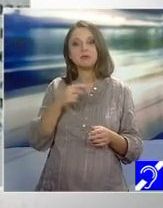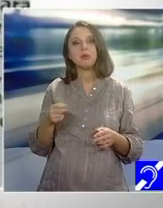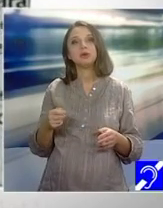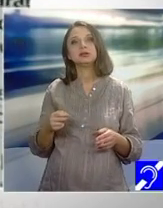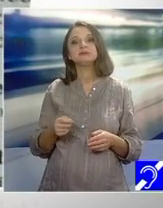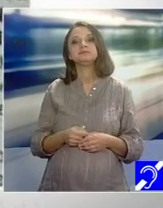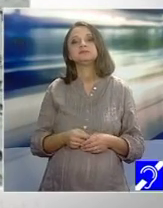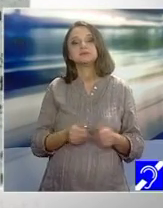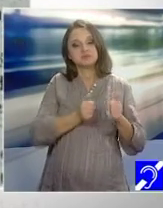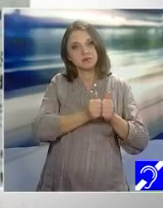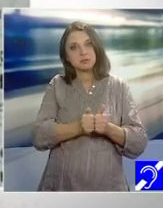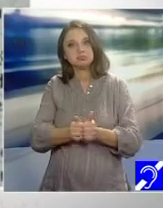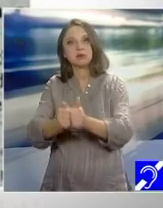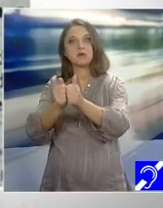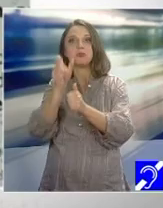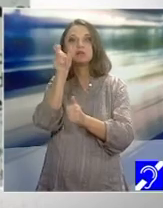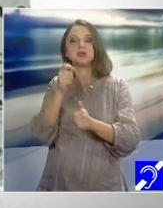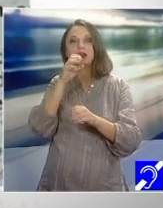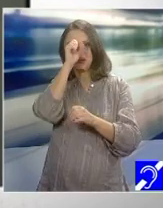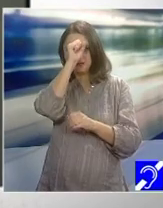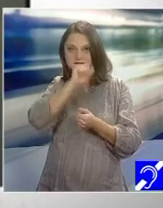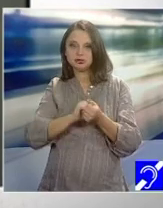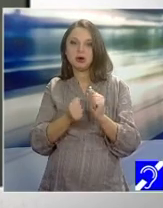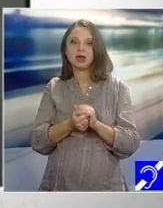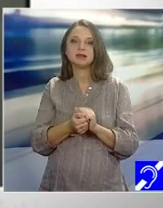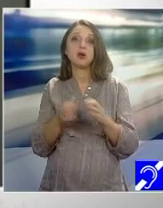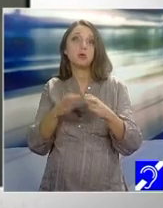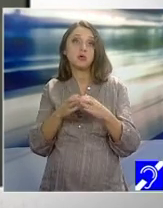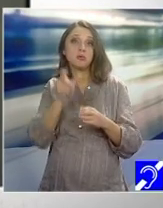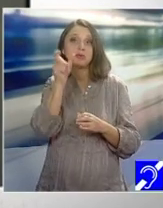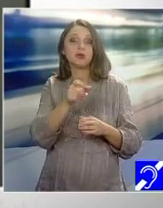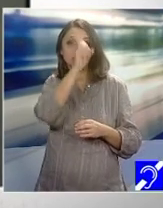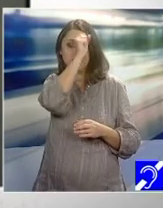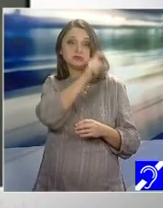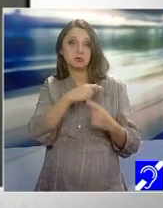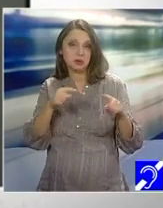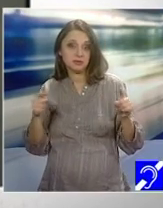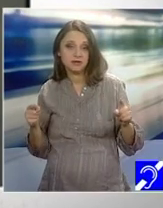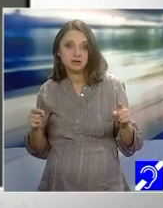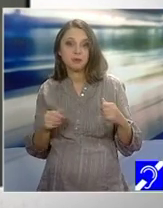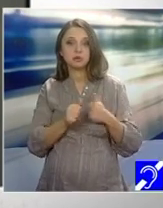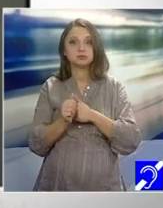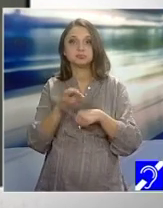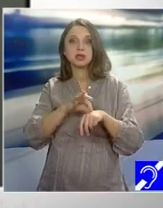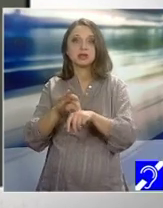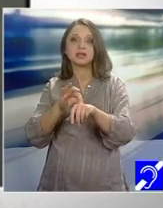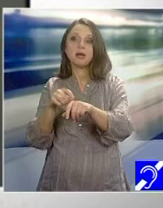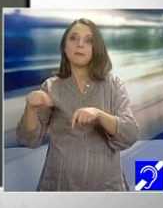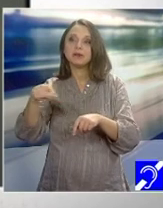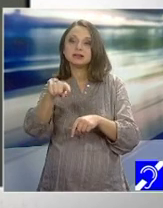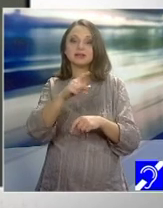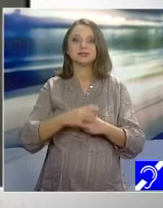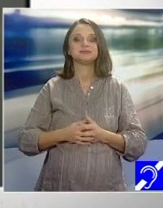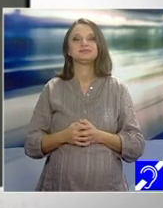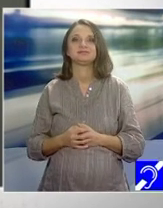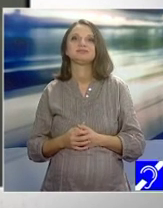prelua nevăzătorii sau grupurile respective și pot ghida pe parcursul acestui traseu turistic.